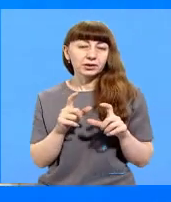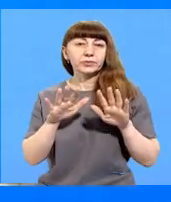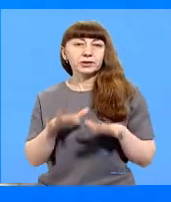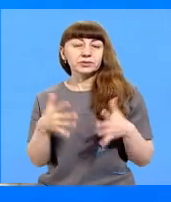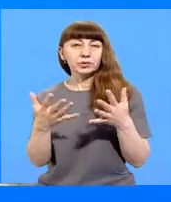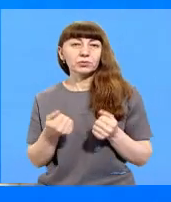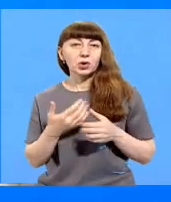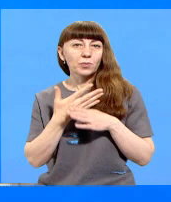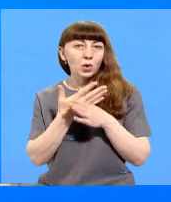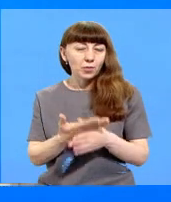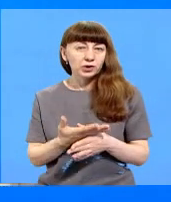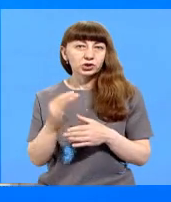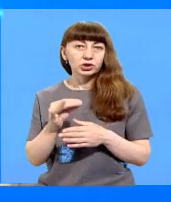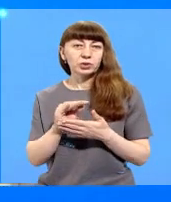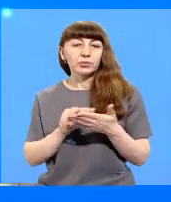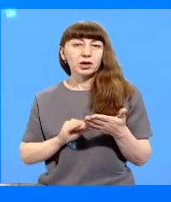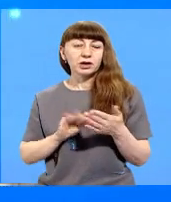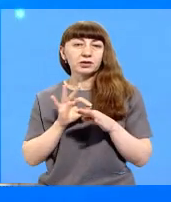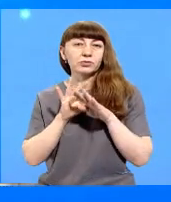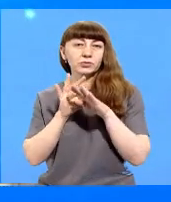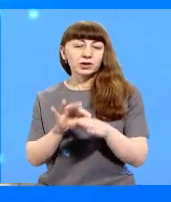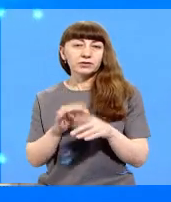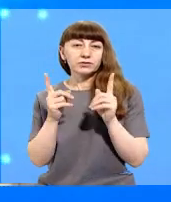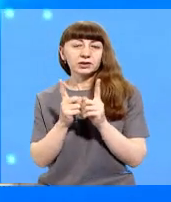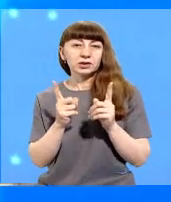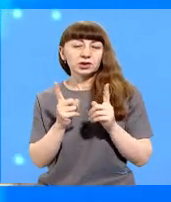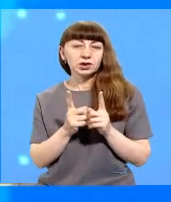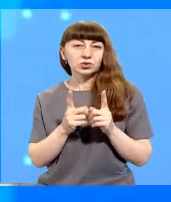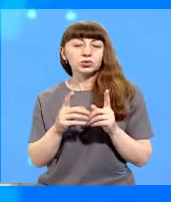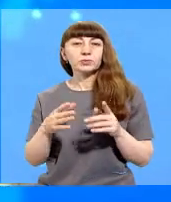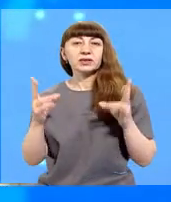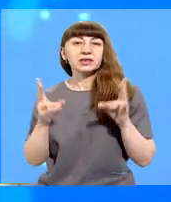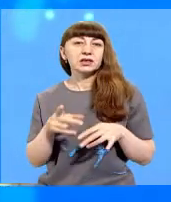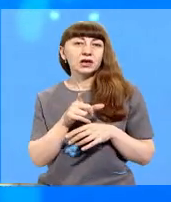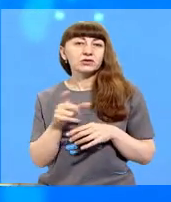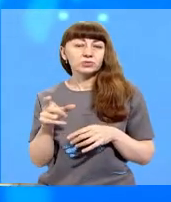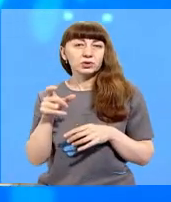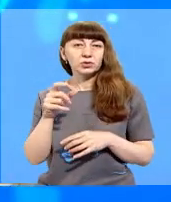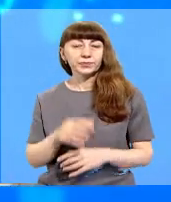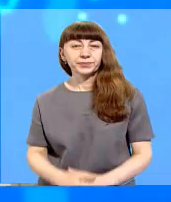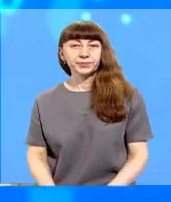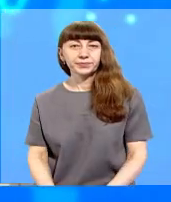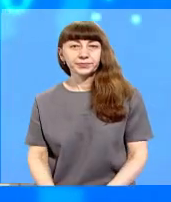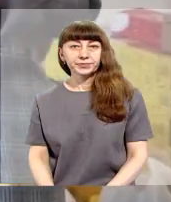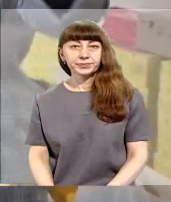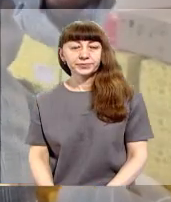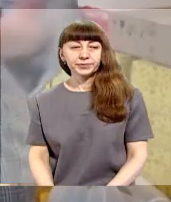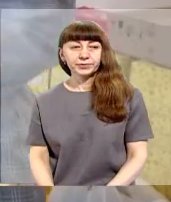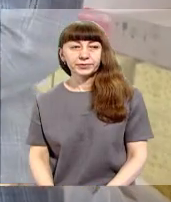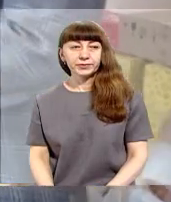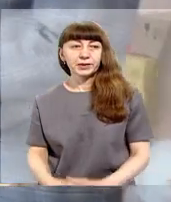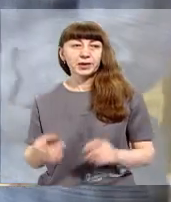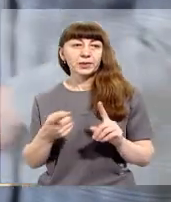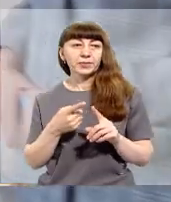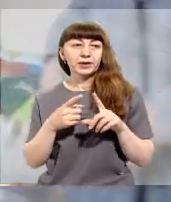приема гуманитарной помощи и провел встречу с пострадавшими от паводка жителями. Подробности в нашем материале.